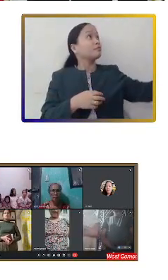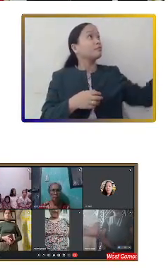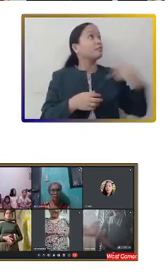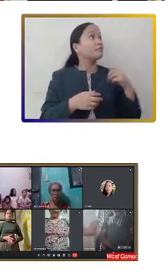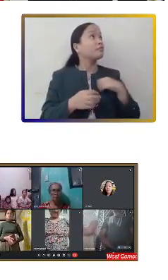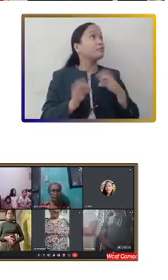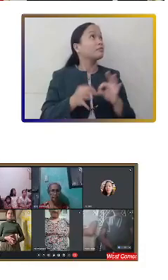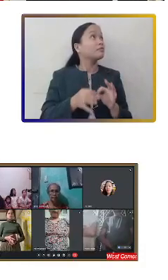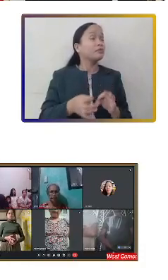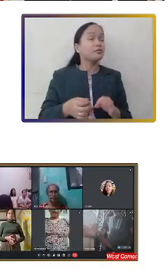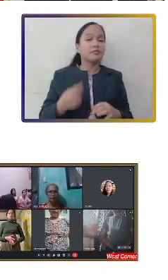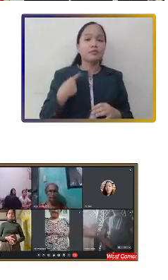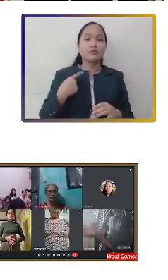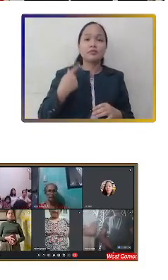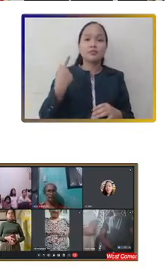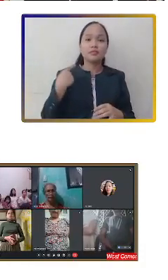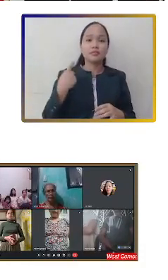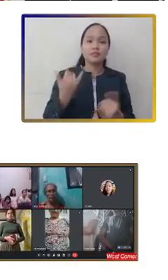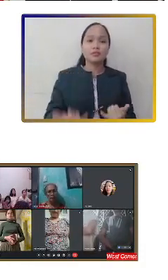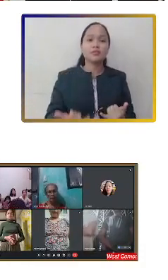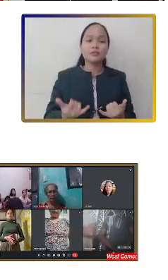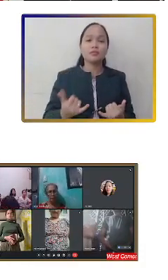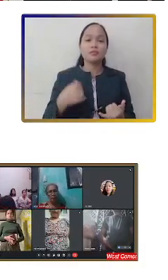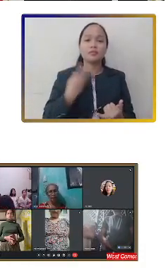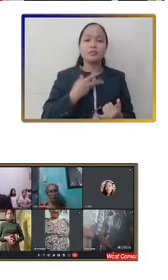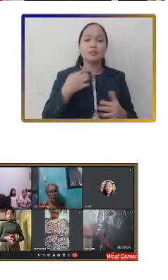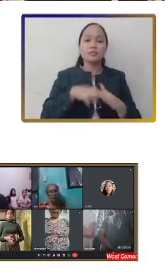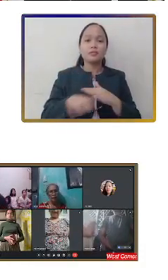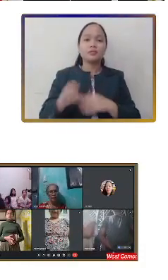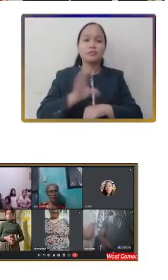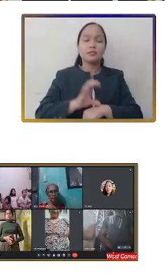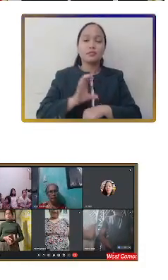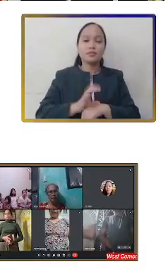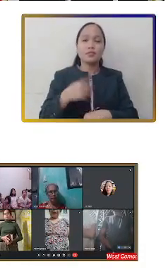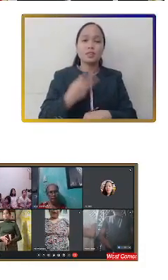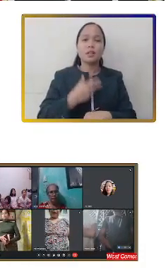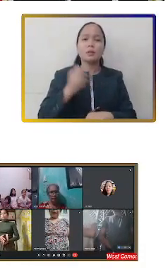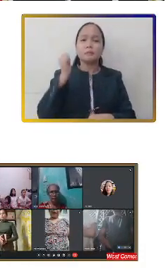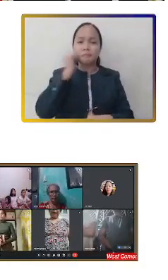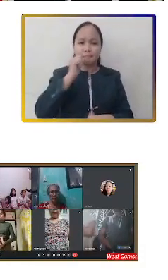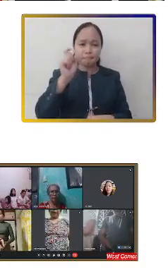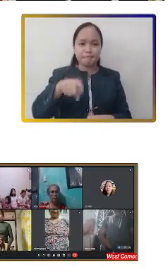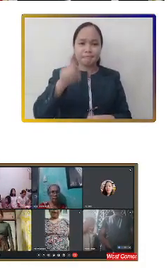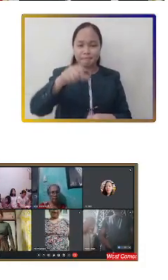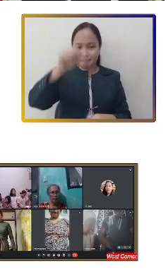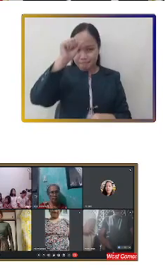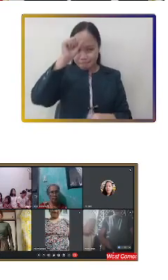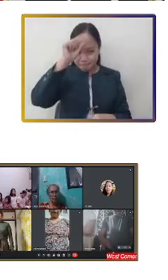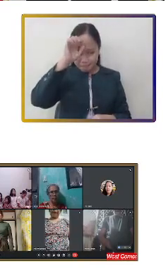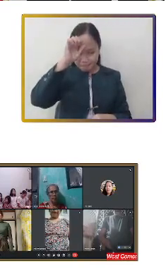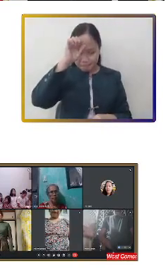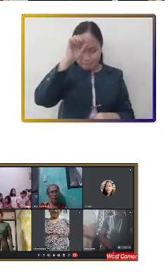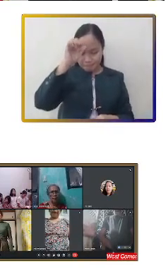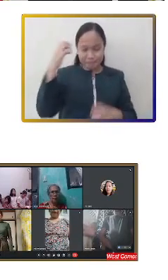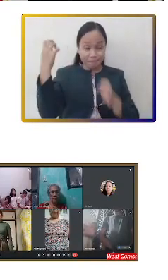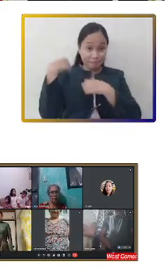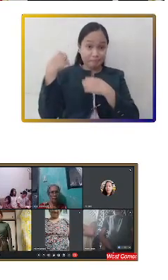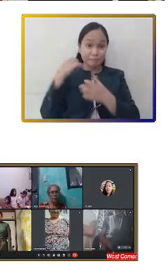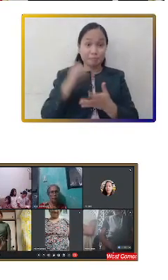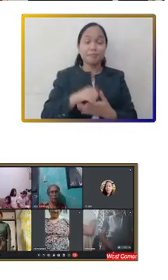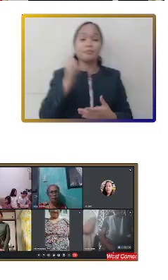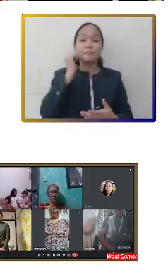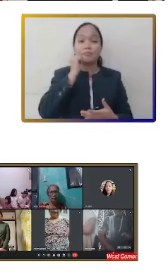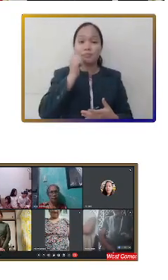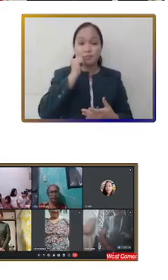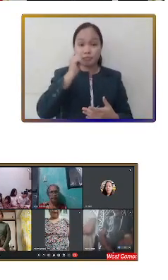time we enter the auditorium, every time we enter the house of God, lagi po natin i-expect at lagi natin dapat gawing mindset ang salita ng